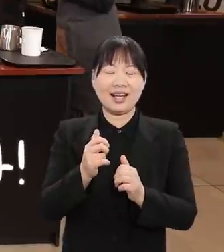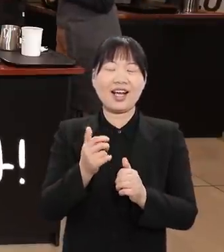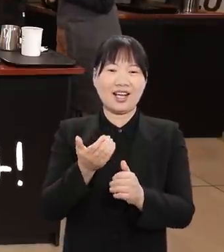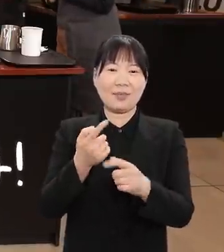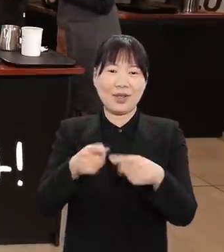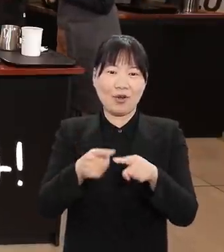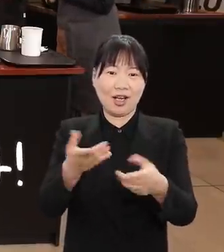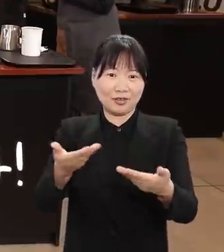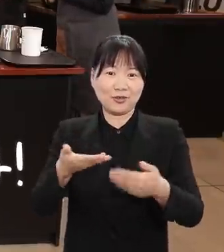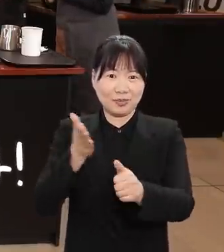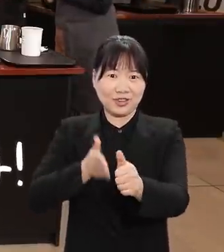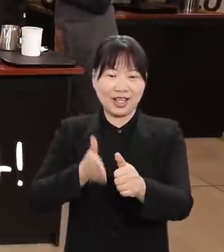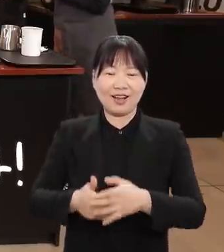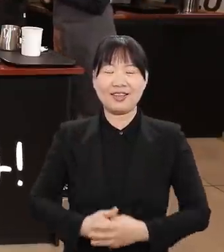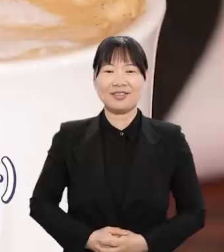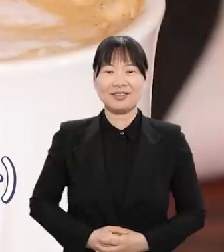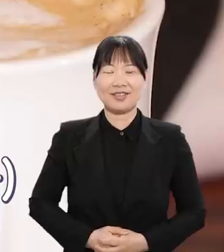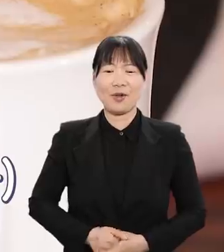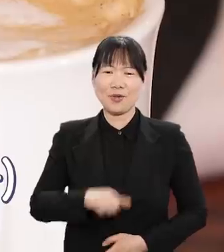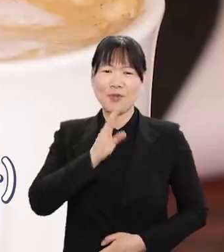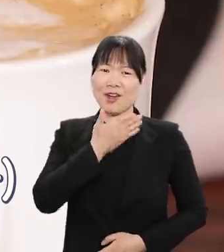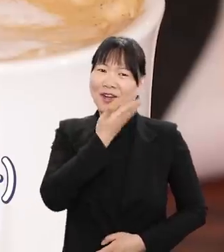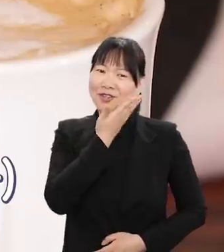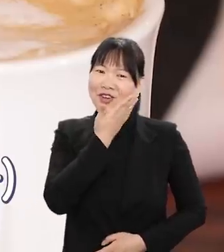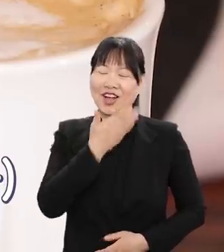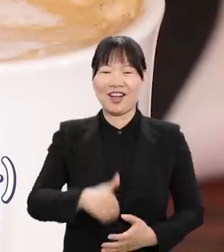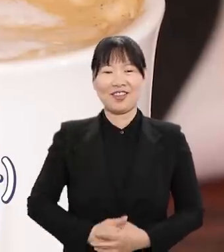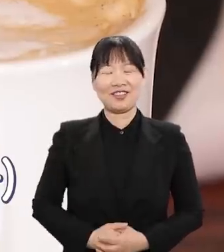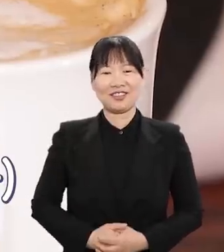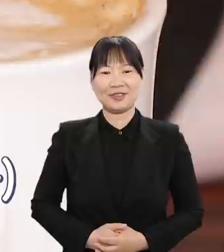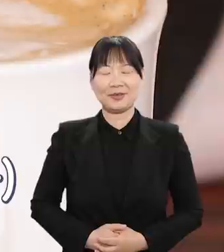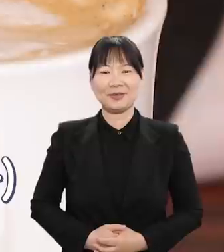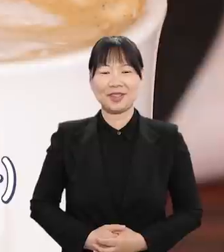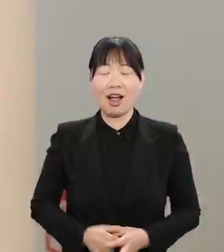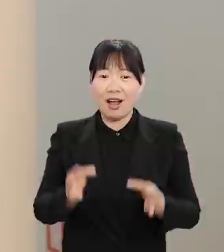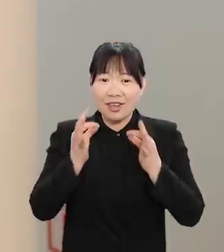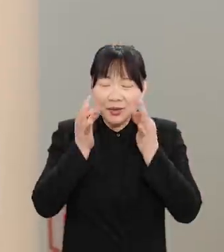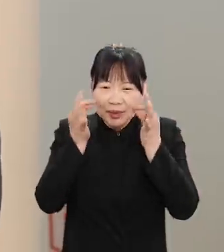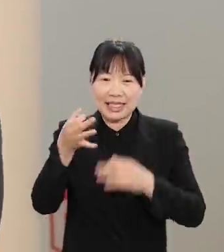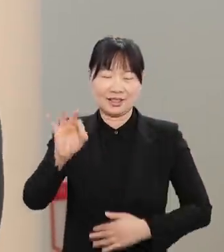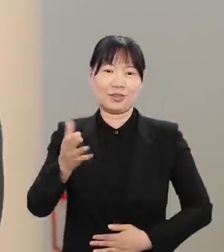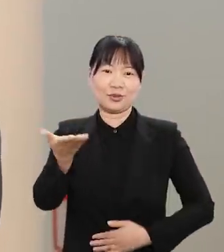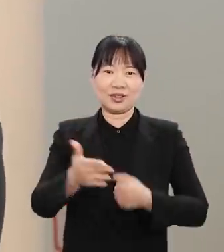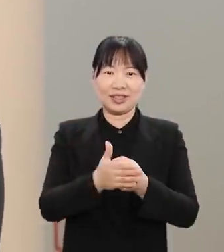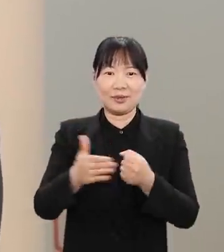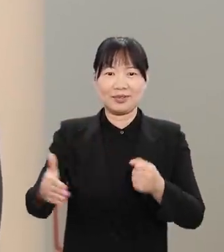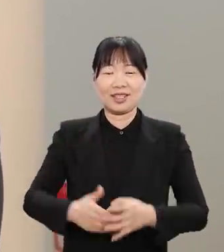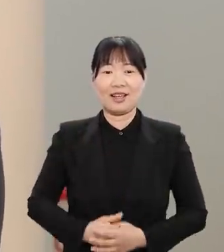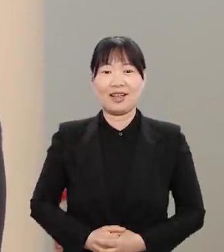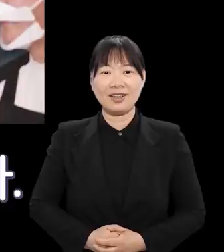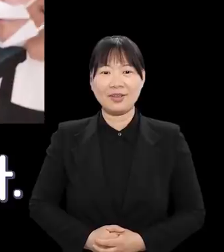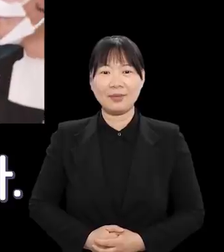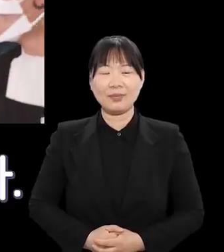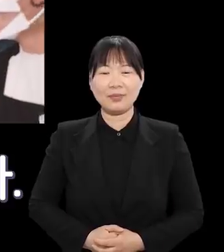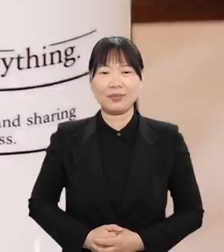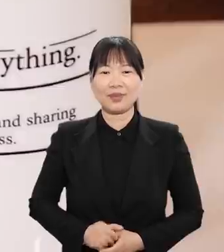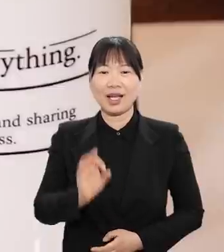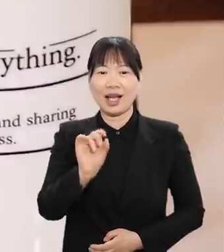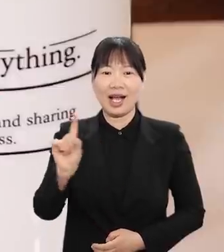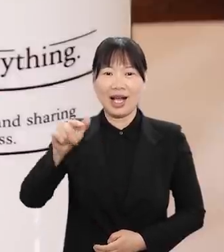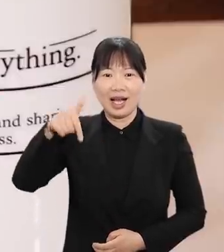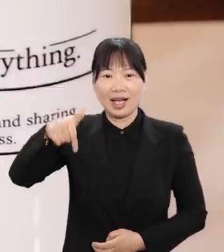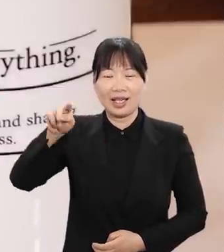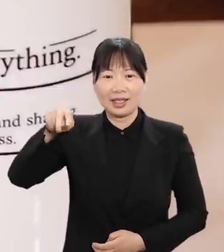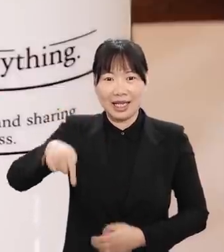심사위원단의 어떤 네. 평가가 이루어지겠습니다. 와, 진짜 귀엽지 않니? 와, 너무 귀엽다. 노력을 인정하기 때문에 편집